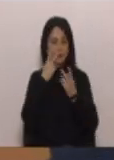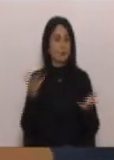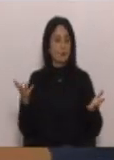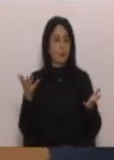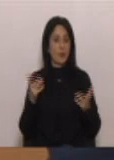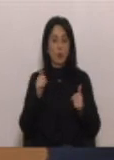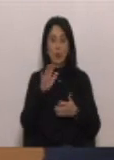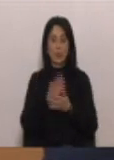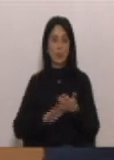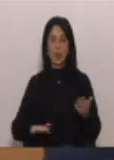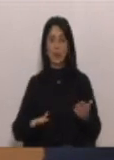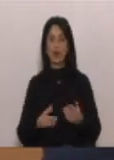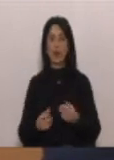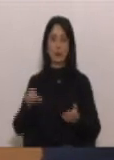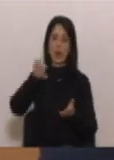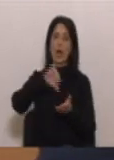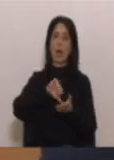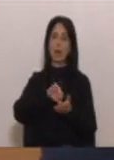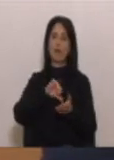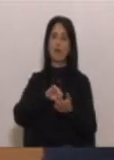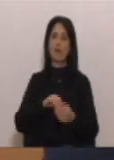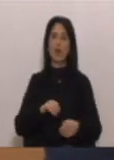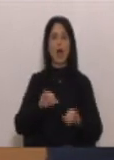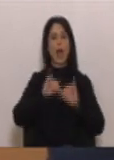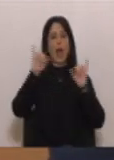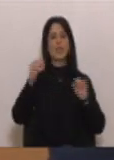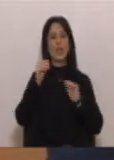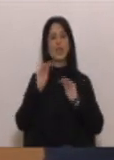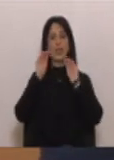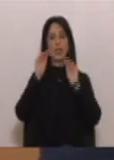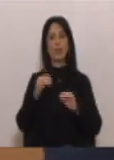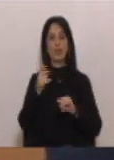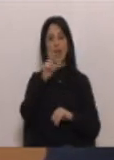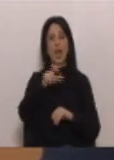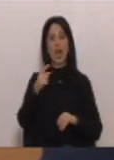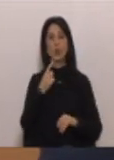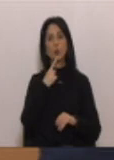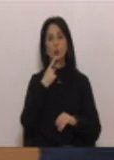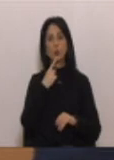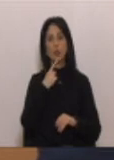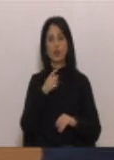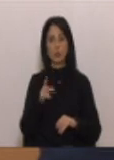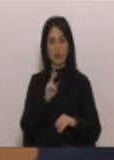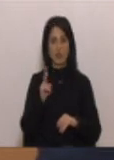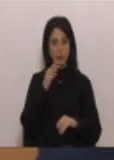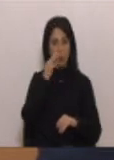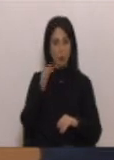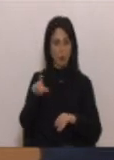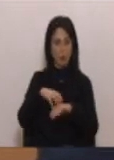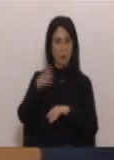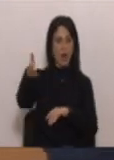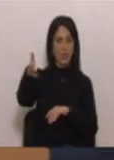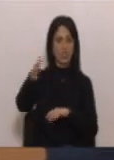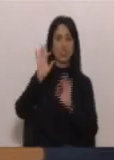როგორ გრძელდება. გამოვიდა და აი რო გაზარდეთო ტარიფებიო, დღესო ხალხს ან უჭირთო. არა და ან ვინმე მუთხარით იმ პარტიაში არ